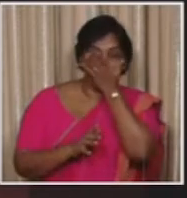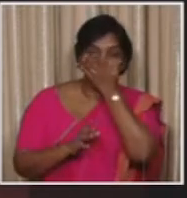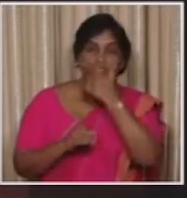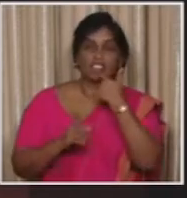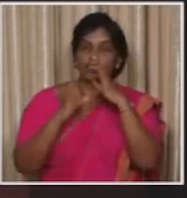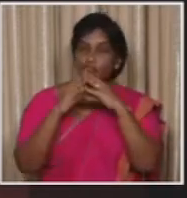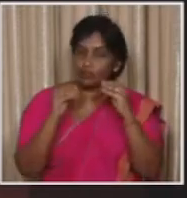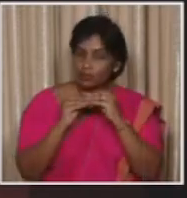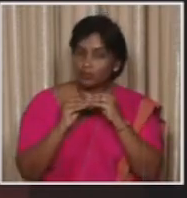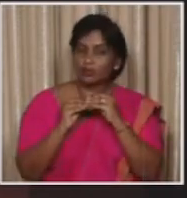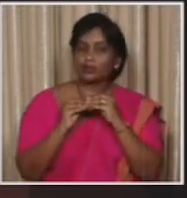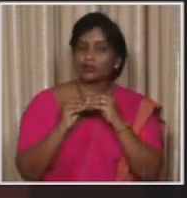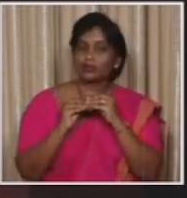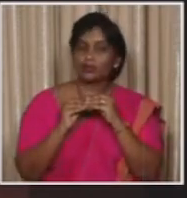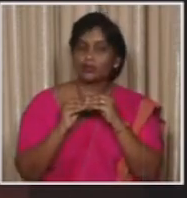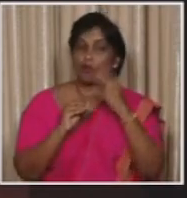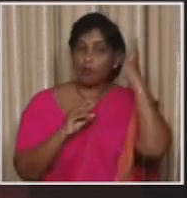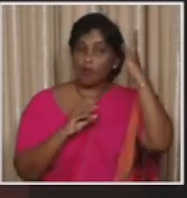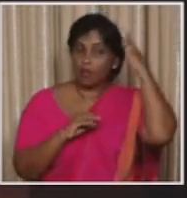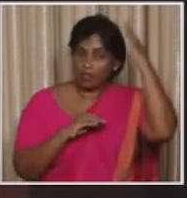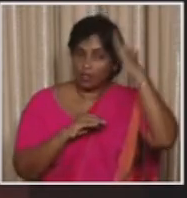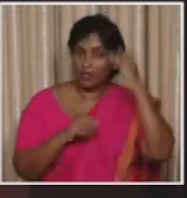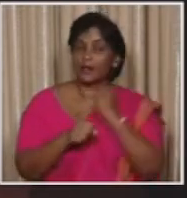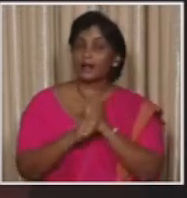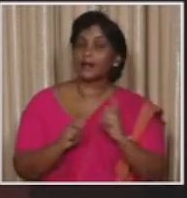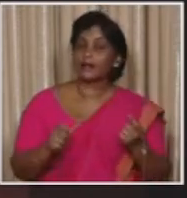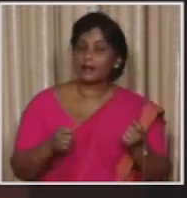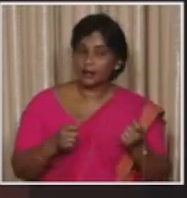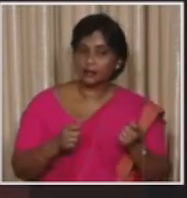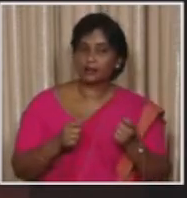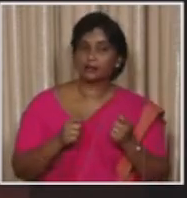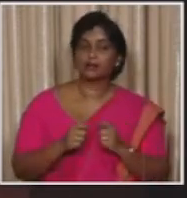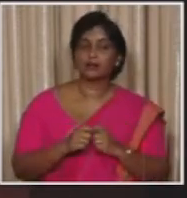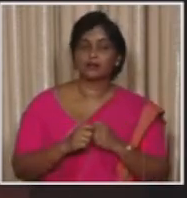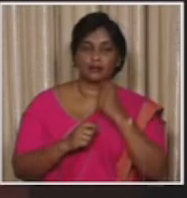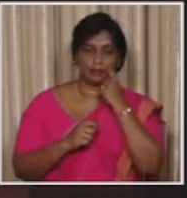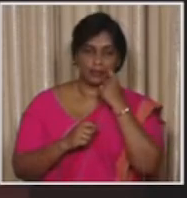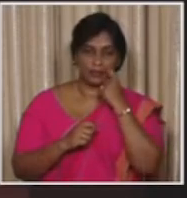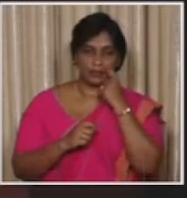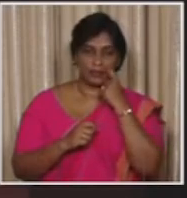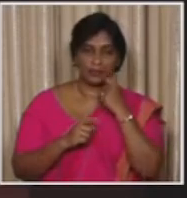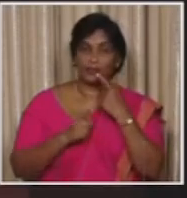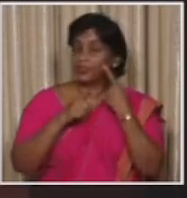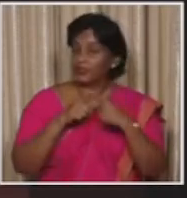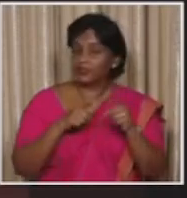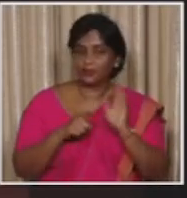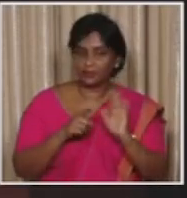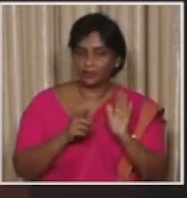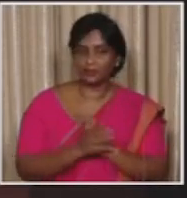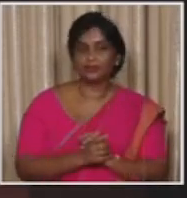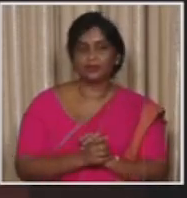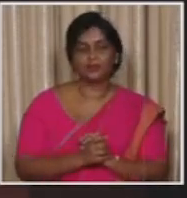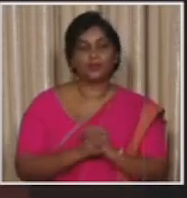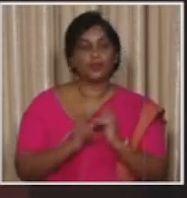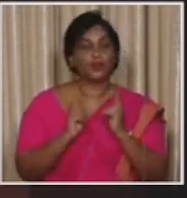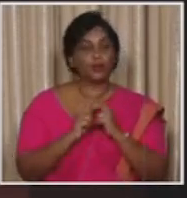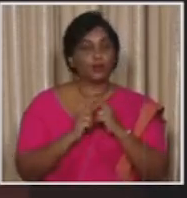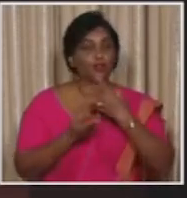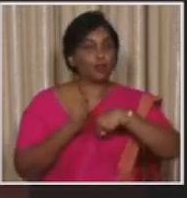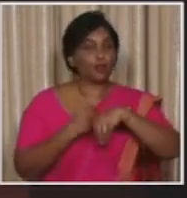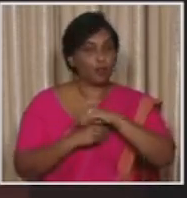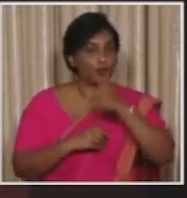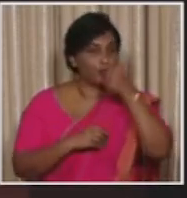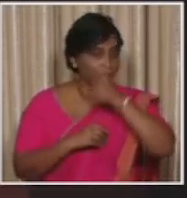සුදුලුහුණුද, පොල්තෙල්ද, ගෑස්ද, අසූචි, ඒ විතරක් නෙමෙයි, අසූචි පෝර